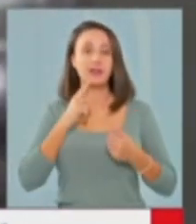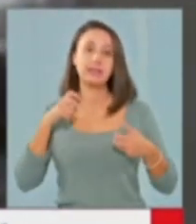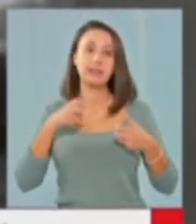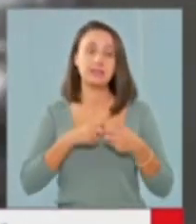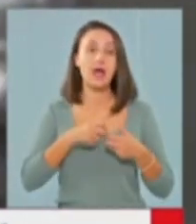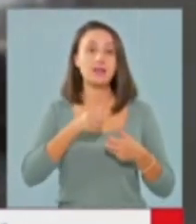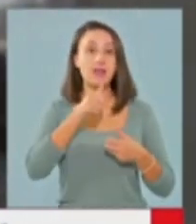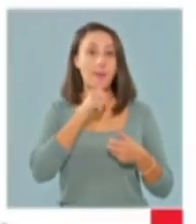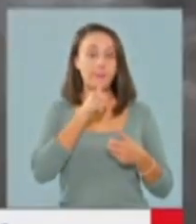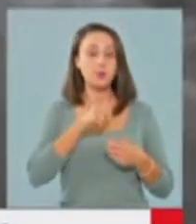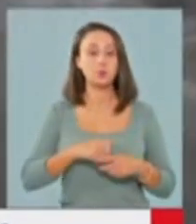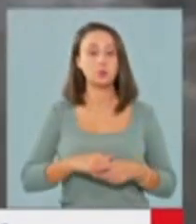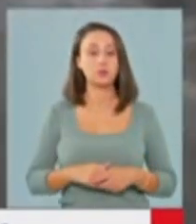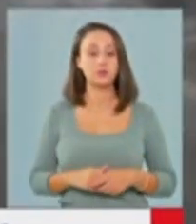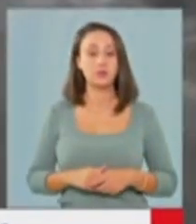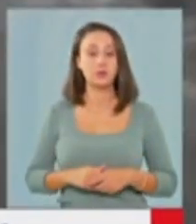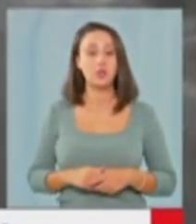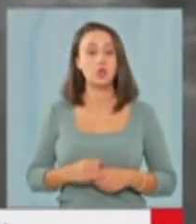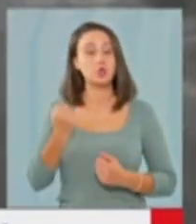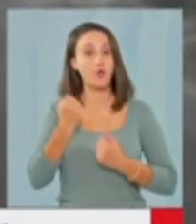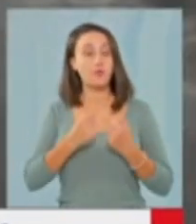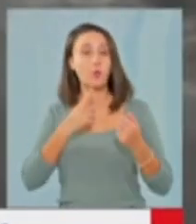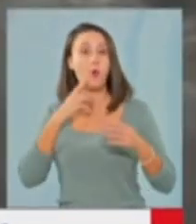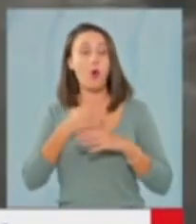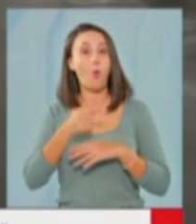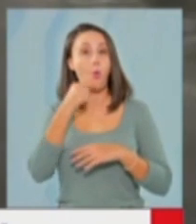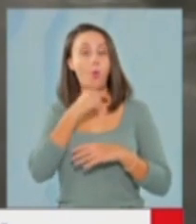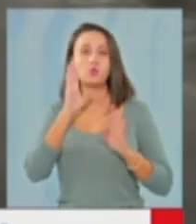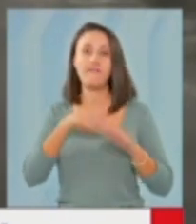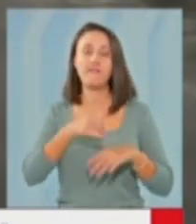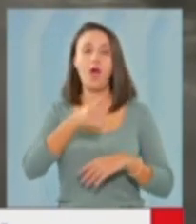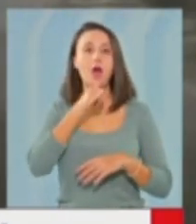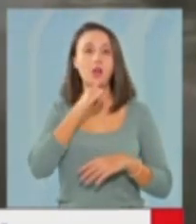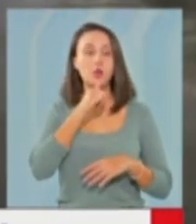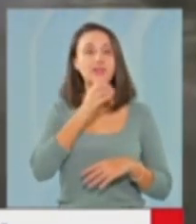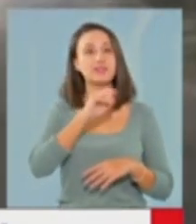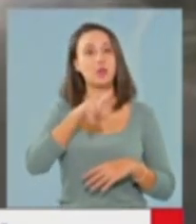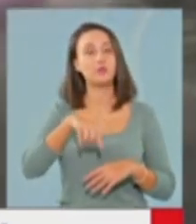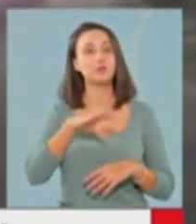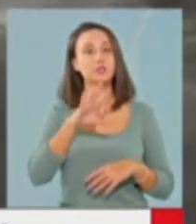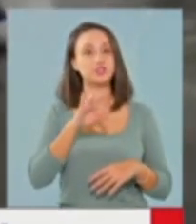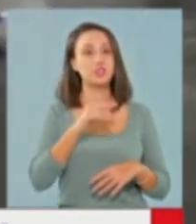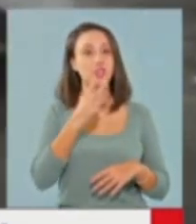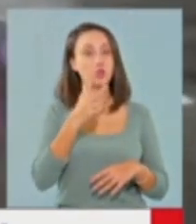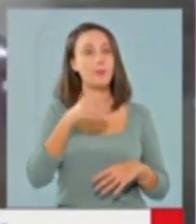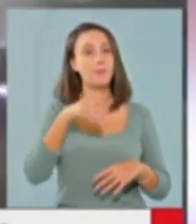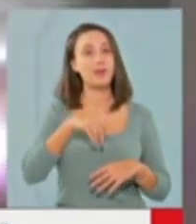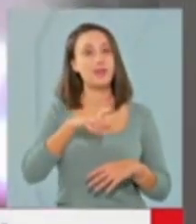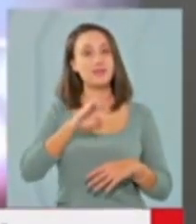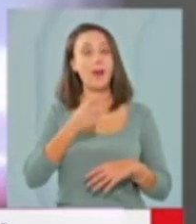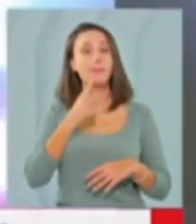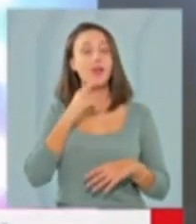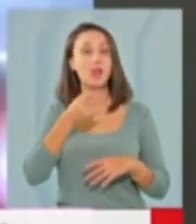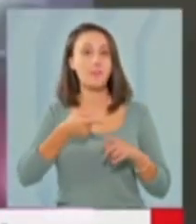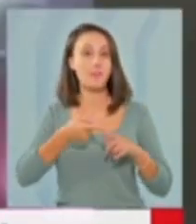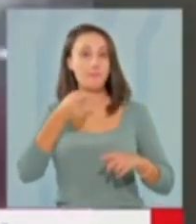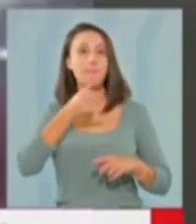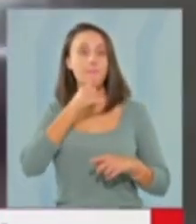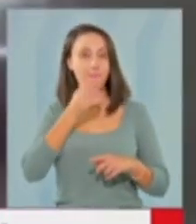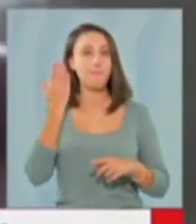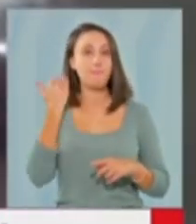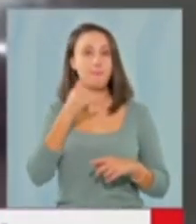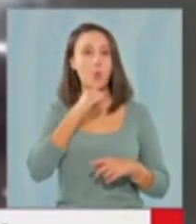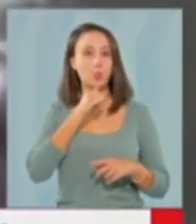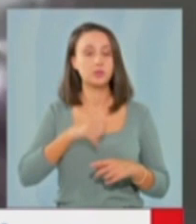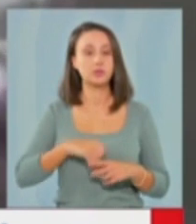cu aparatul etilotest iar șoferul care a trecut pe roșu avea o alcoolemie de 0,5 și 2 mg pe litru alcool în aerul